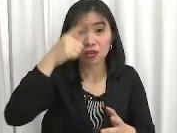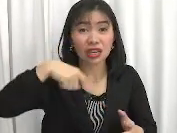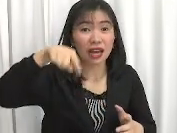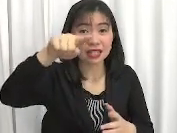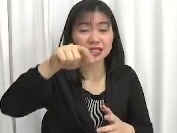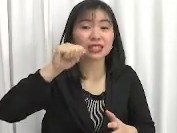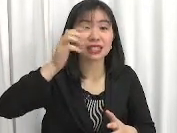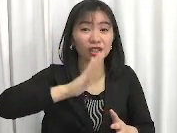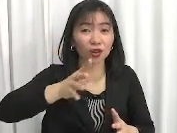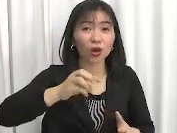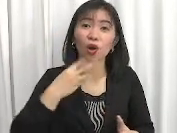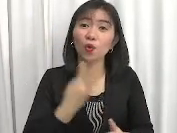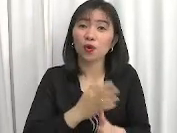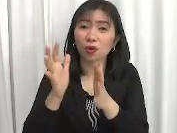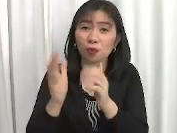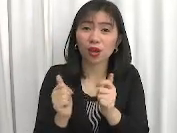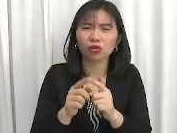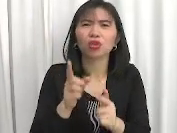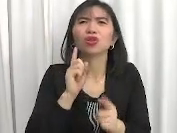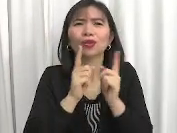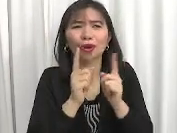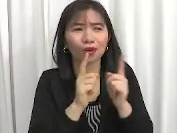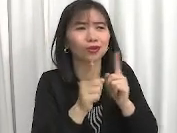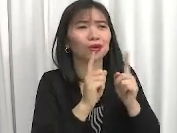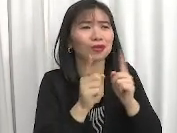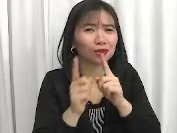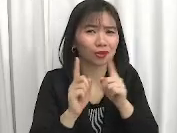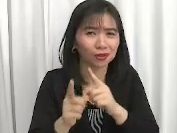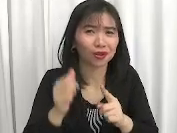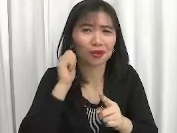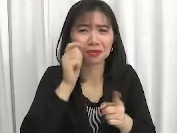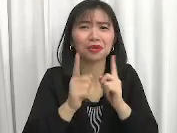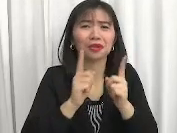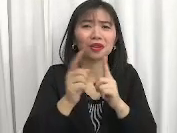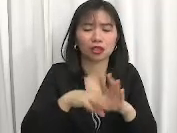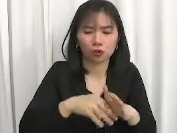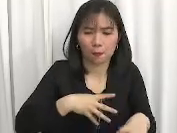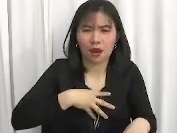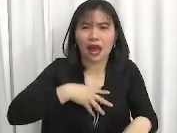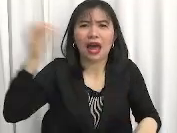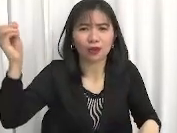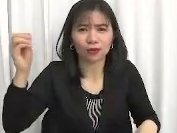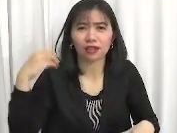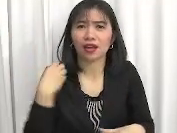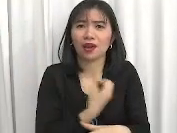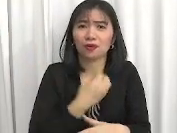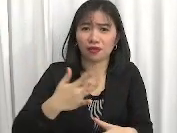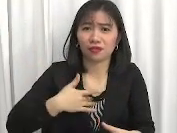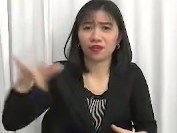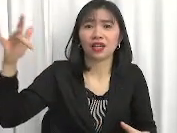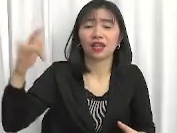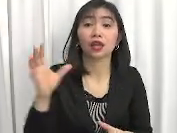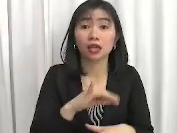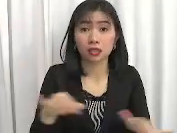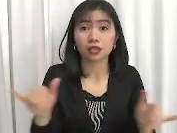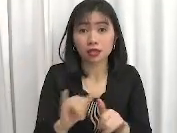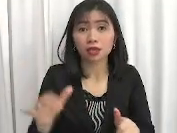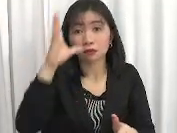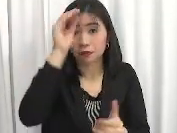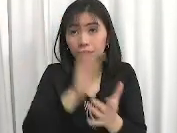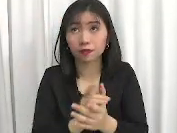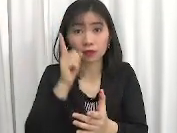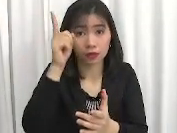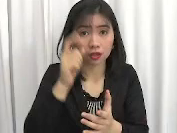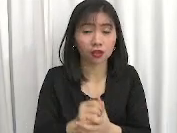natin magsalita pero ma-release. Oo, ma-release lang siya. At the same time, may ganun ding moment si Julian, sabi niya, okay, magsasalita ako